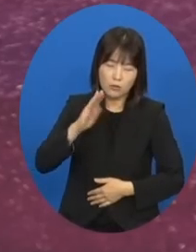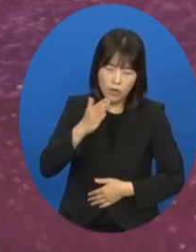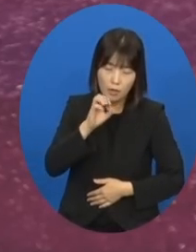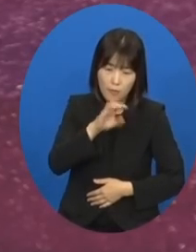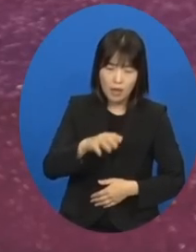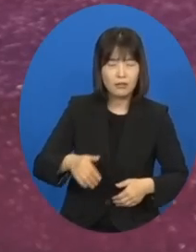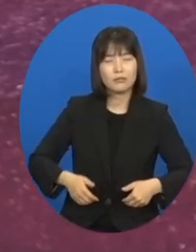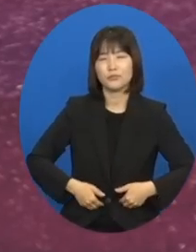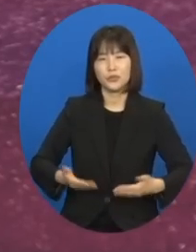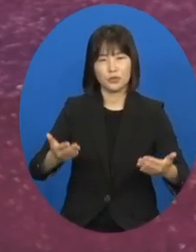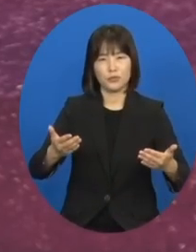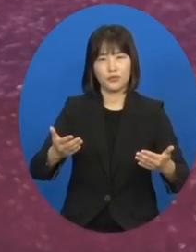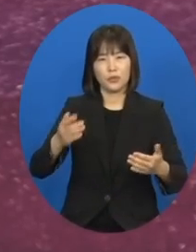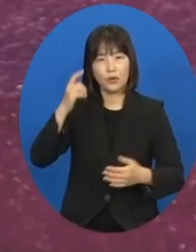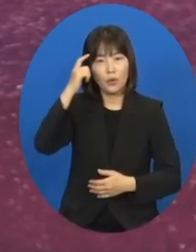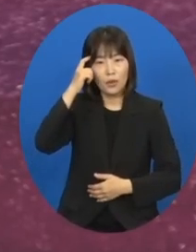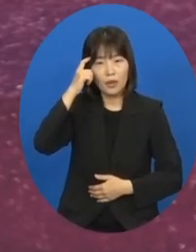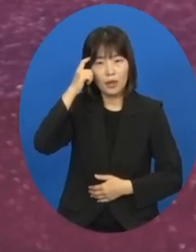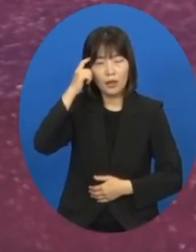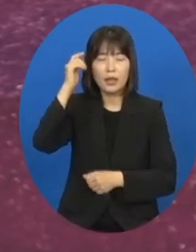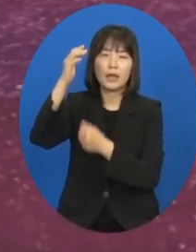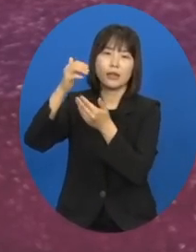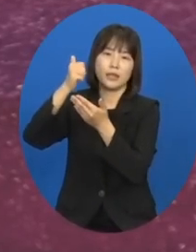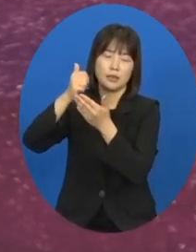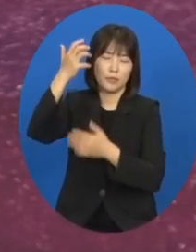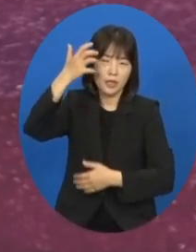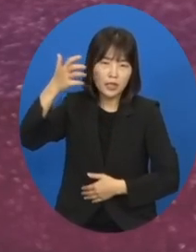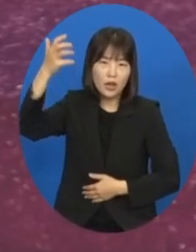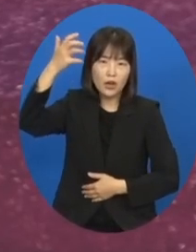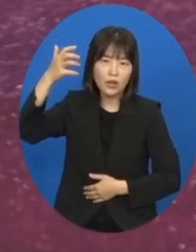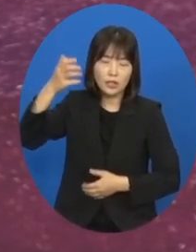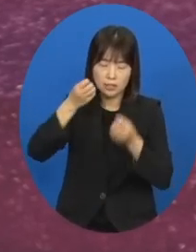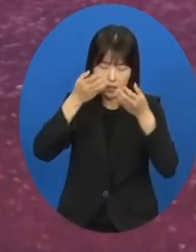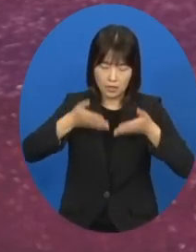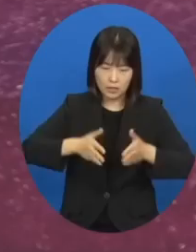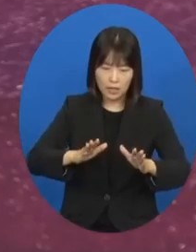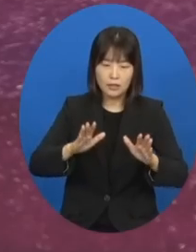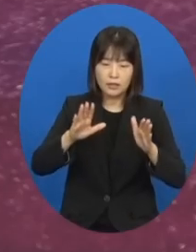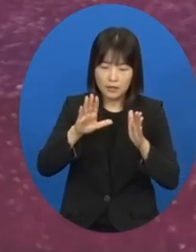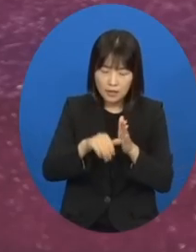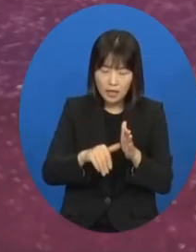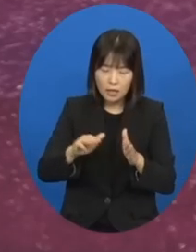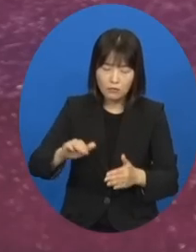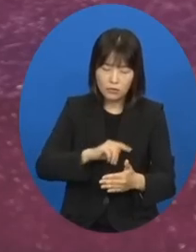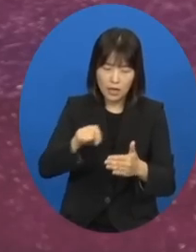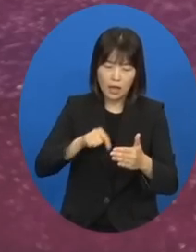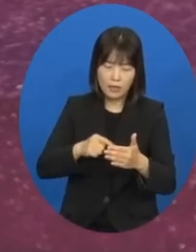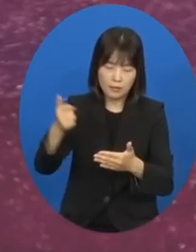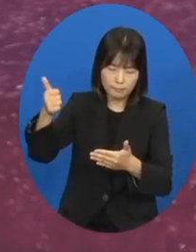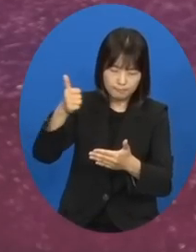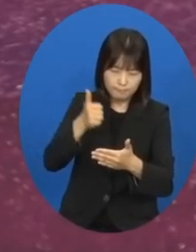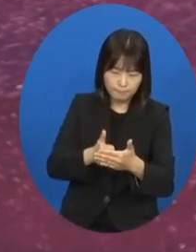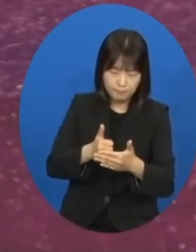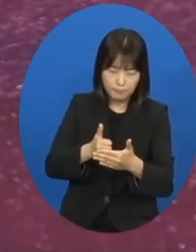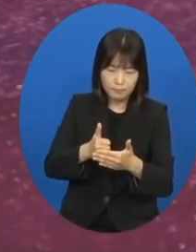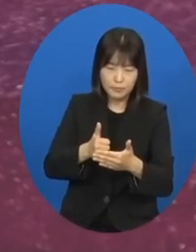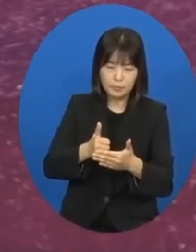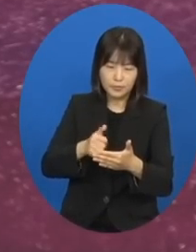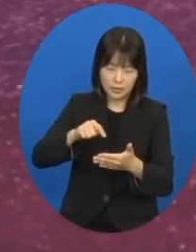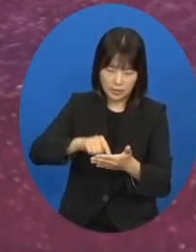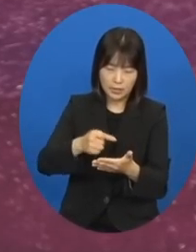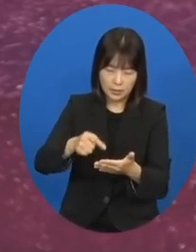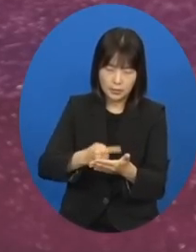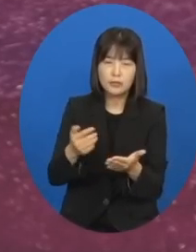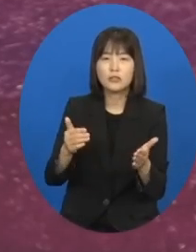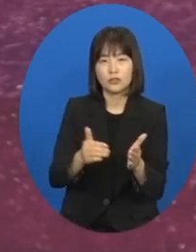여러분 왜 그럴까요 하나님의 영이 거듭나는 순간 우리 안에 완전히 들어와서 세계 잡기 때문에